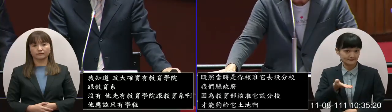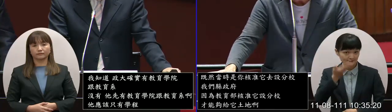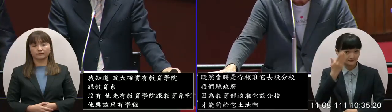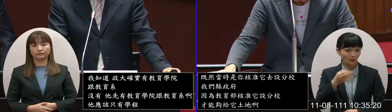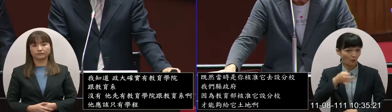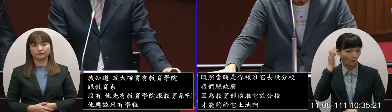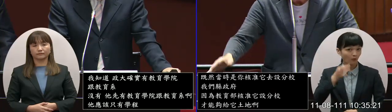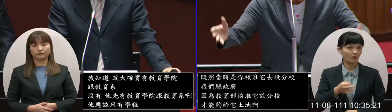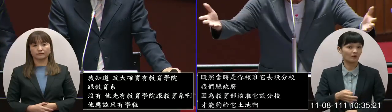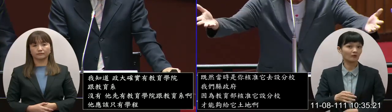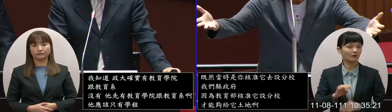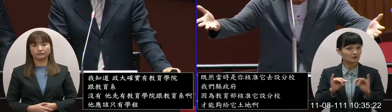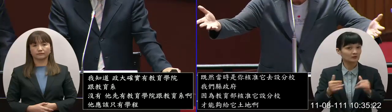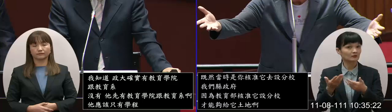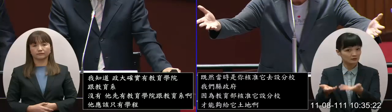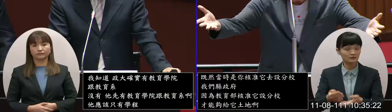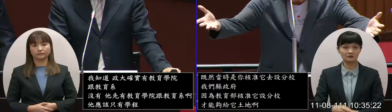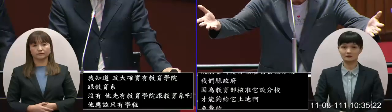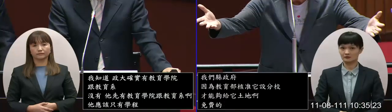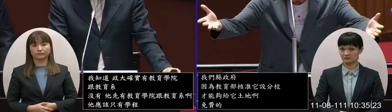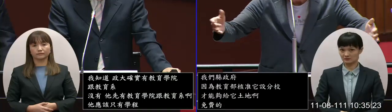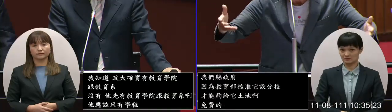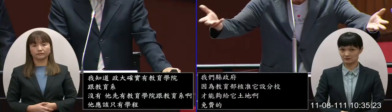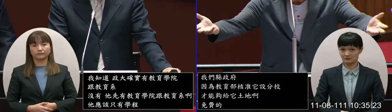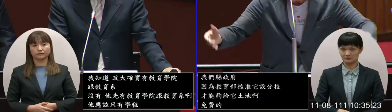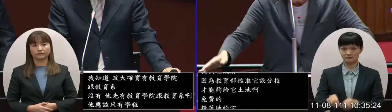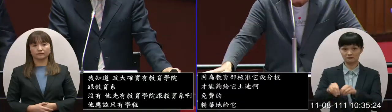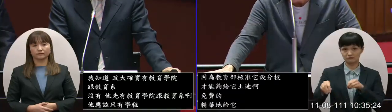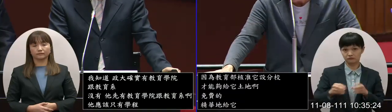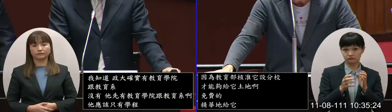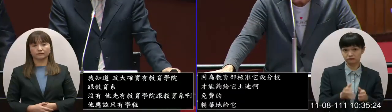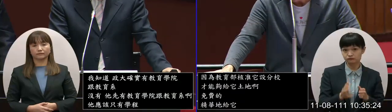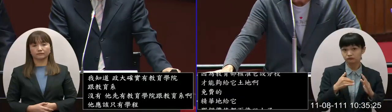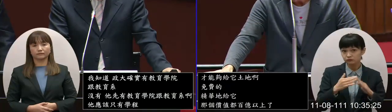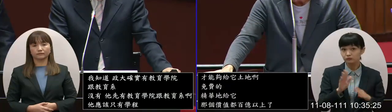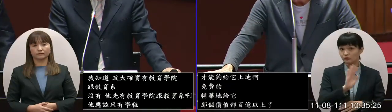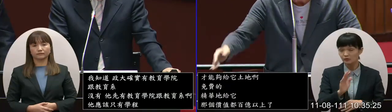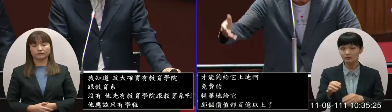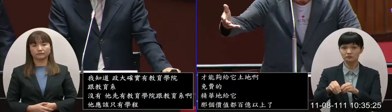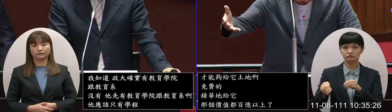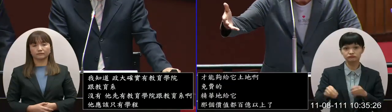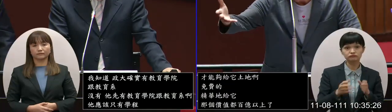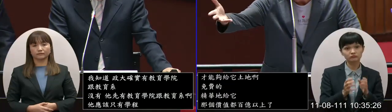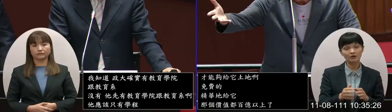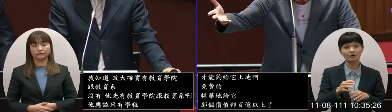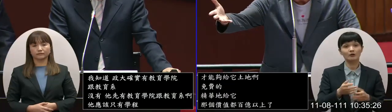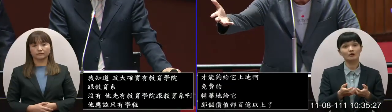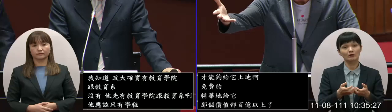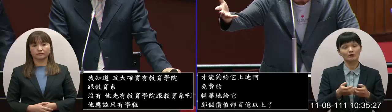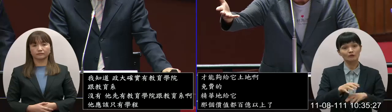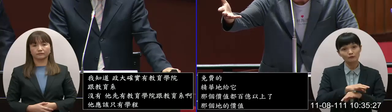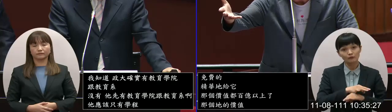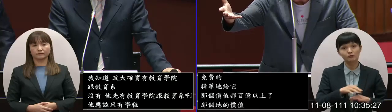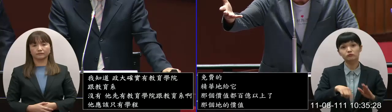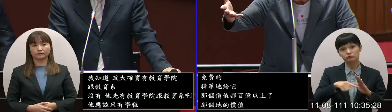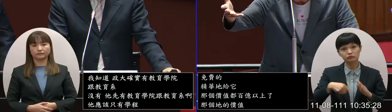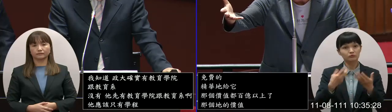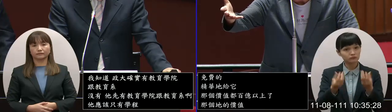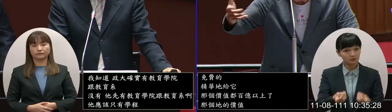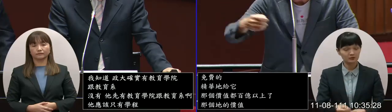值啊，不设分部，也不设分院。那现在说好吧，我们现在